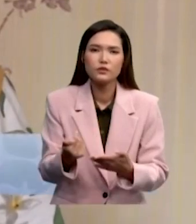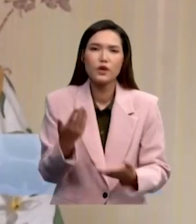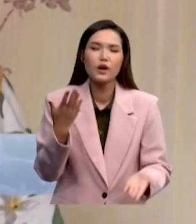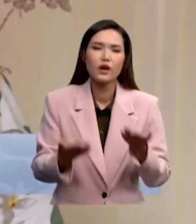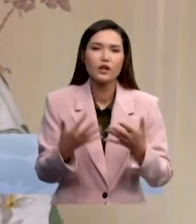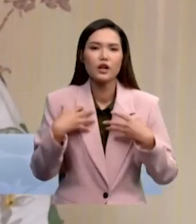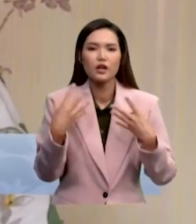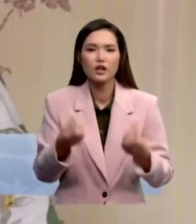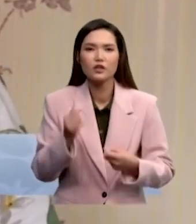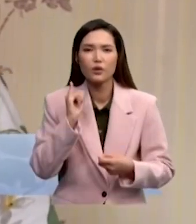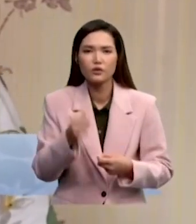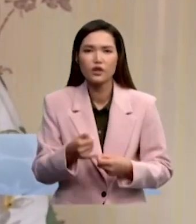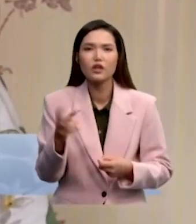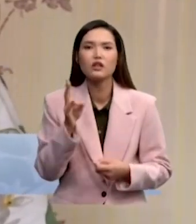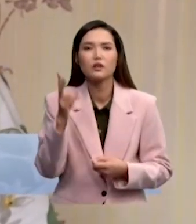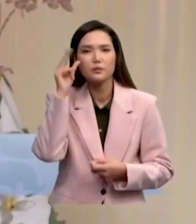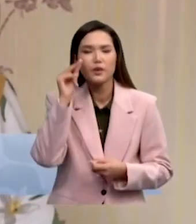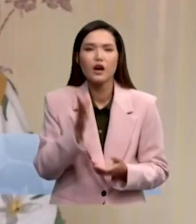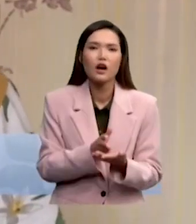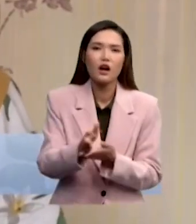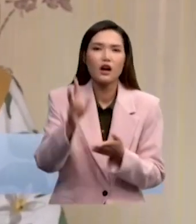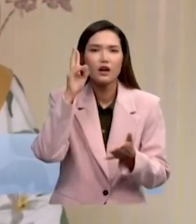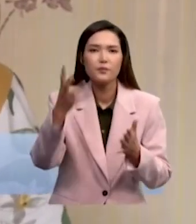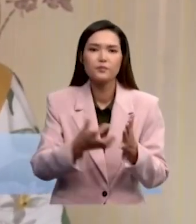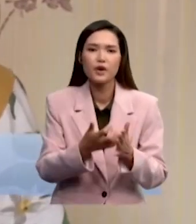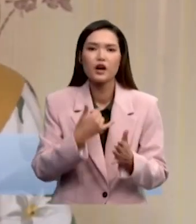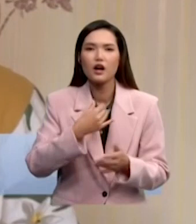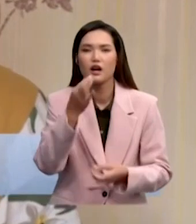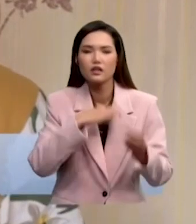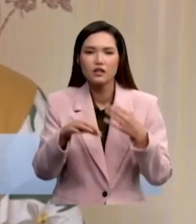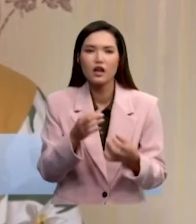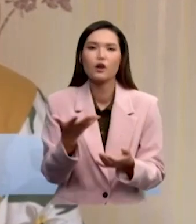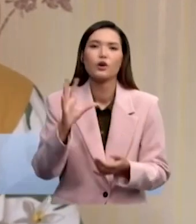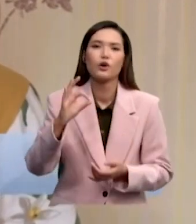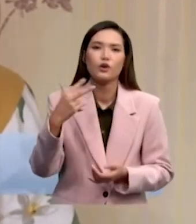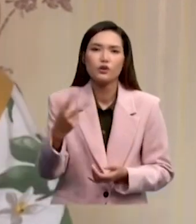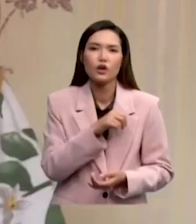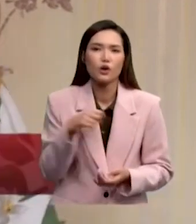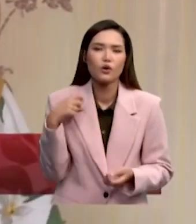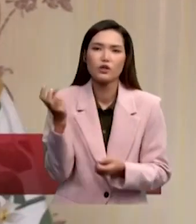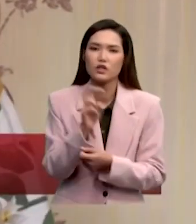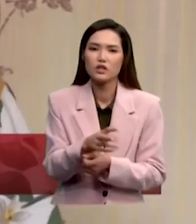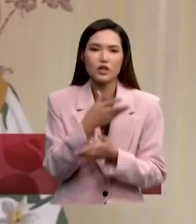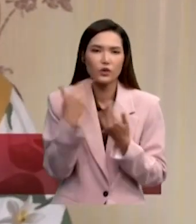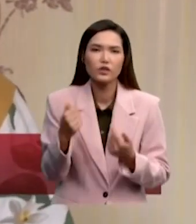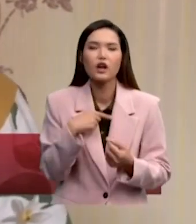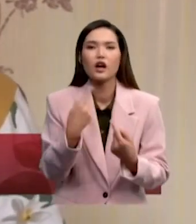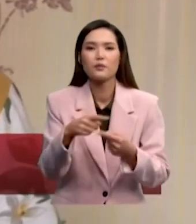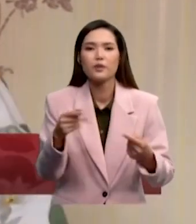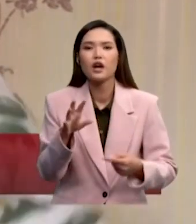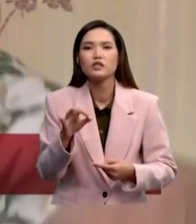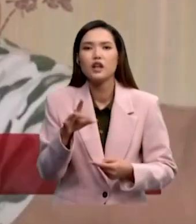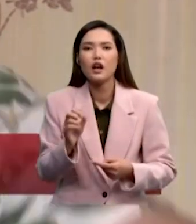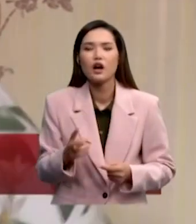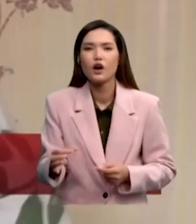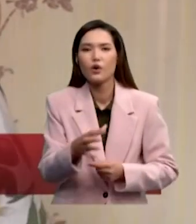Егер денсаулығымыз нашарлап кетсе, кімге барарымызды білмейміз. Бізге дәрігер тұрмақ жедел жәрдемнің өзі келмейді. Себебі біз Бұқаржау ауданына тіркелгенбіз.